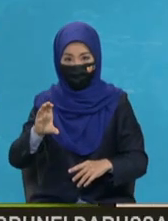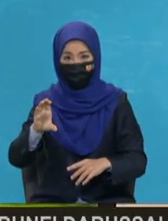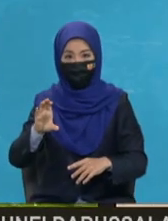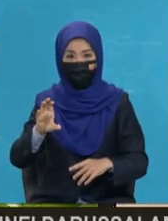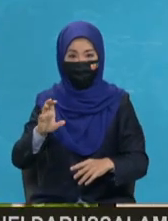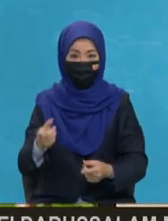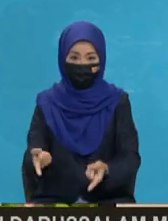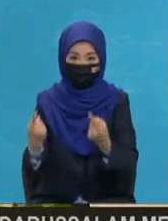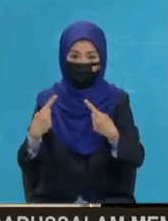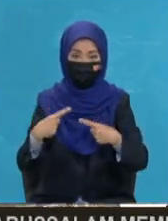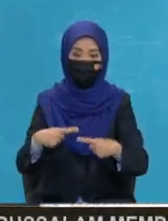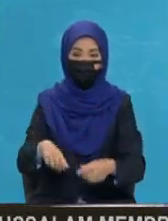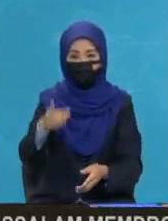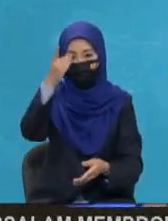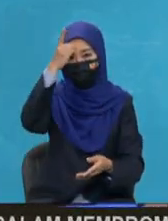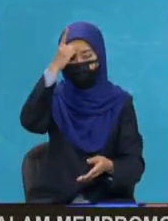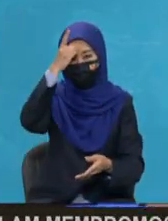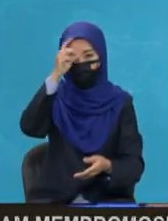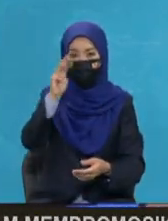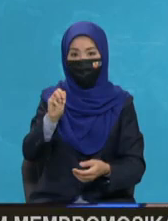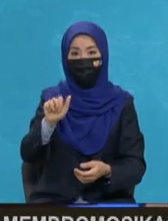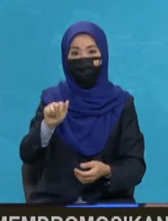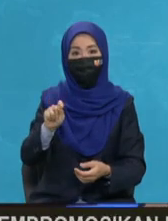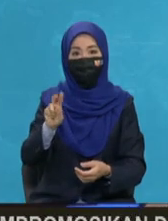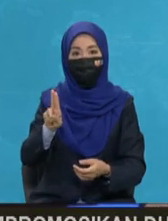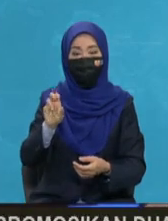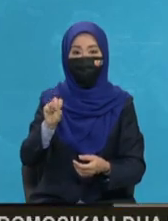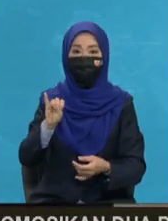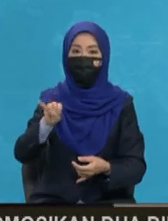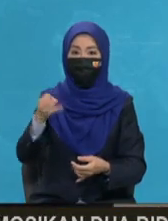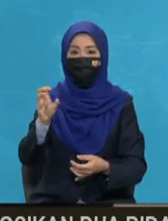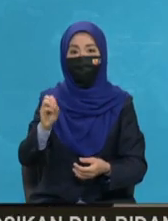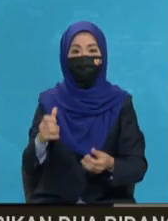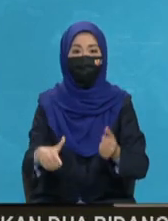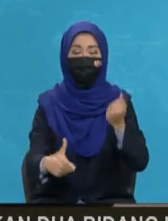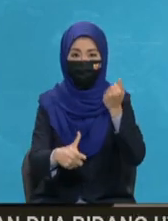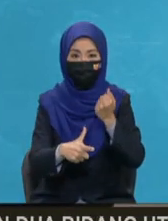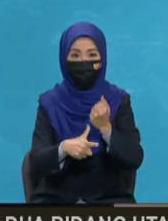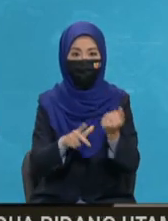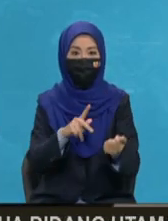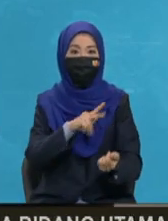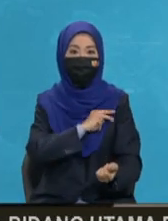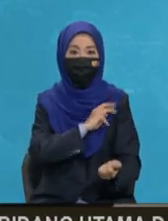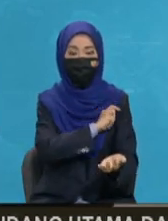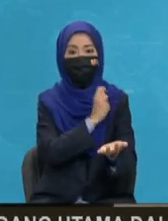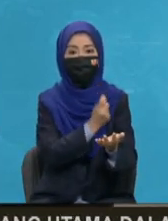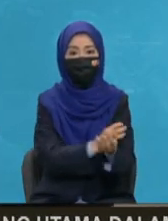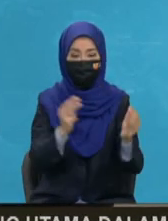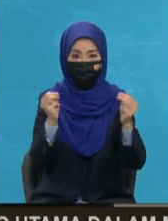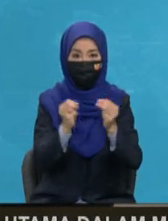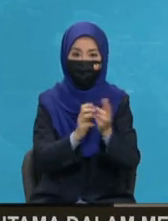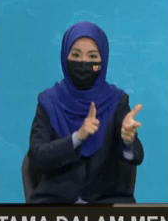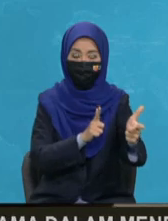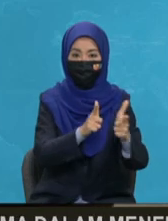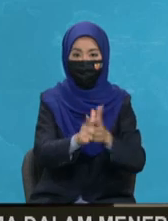juga hadir Dato Sri Paduka awal Haji Muksin sokyo timbalan Menteri Tenaga masyarakat turut